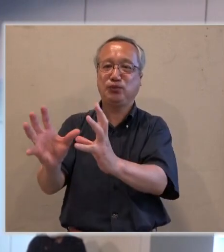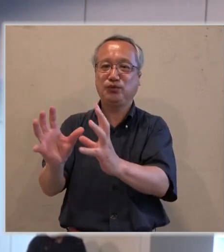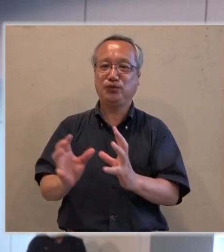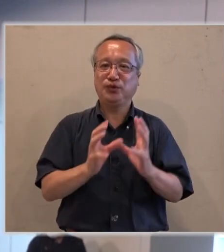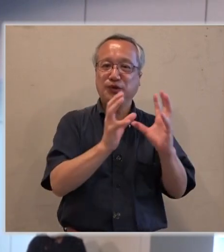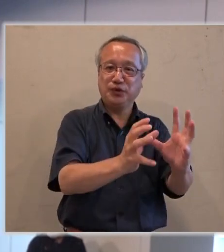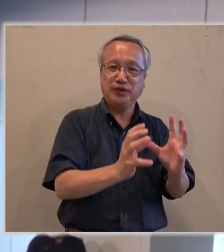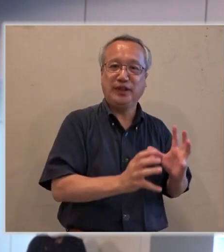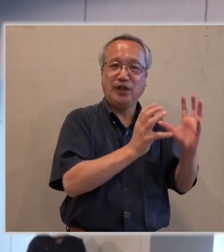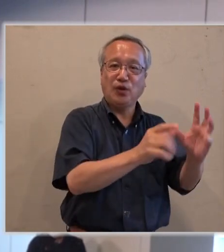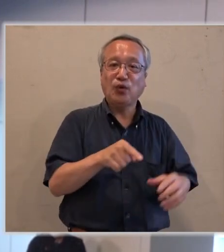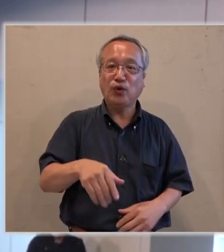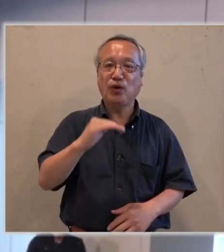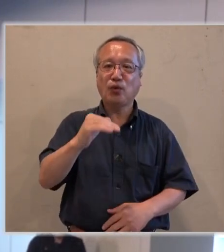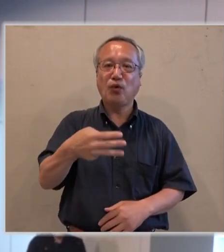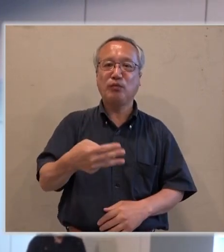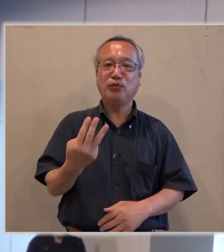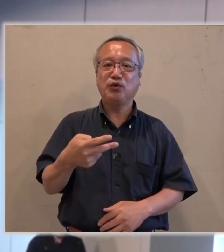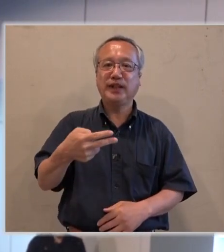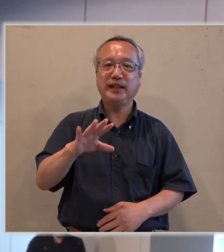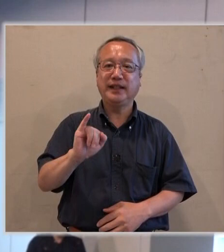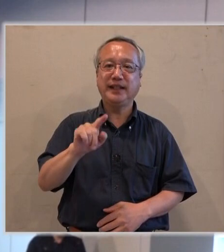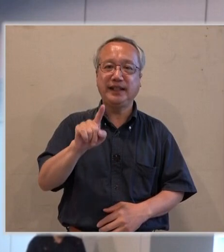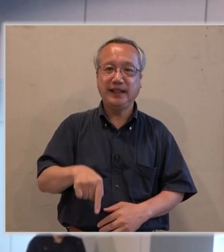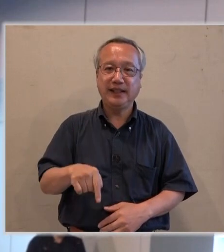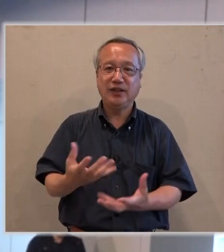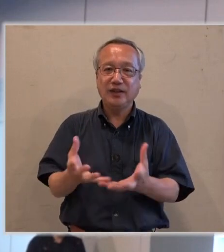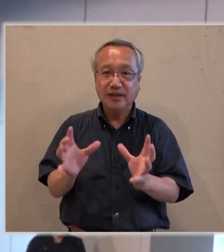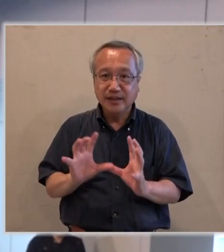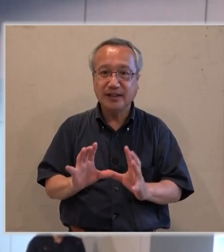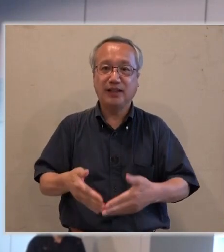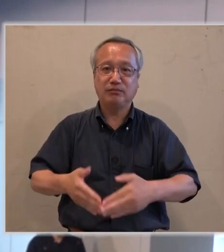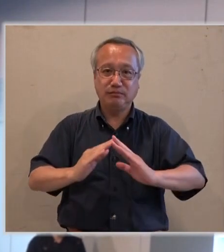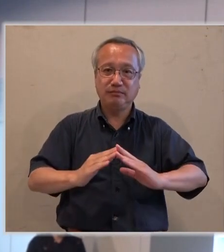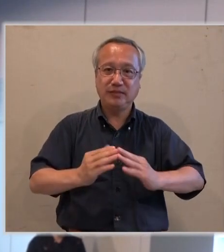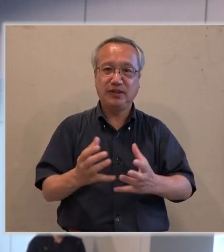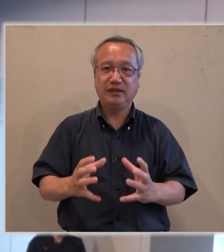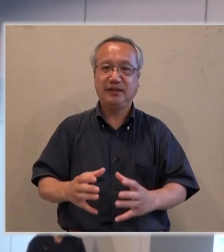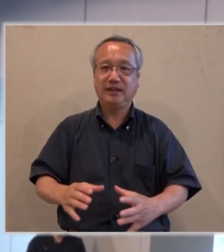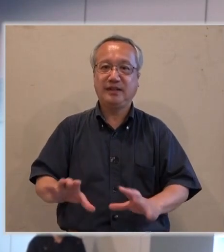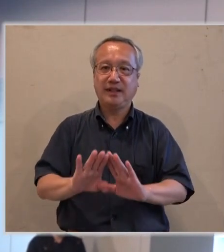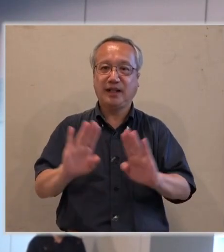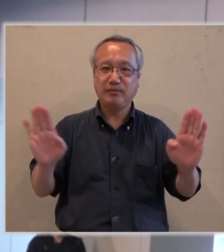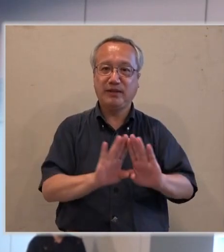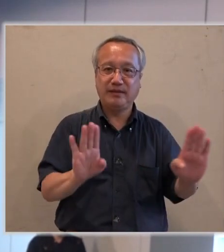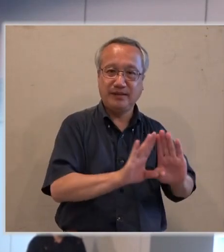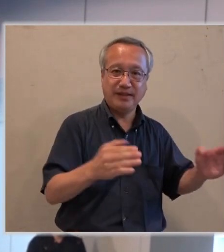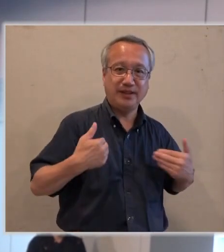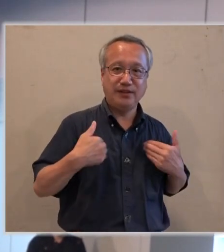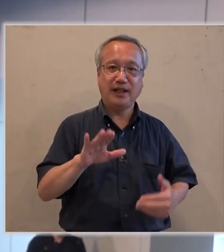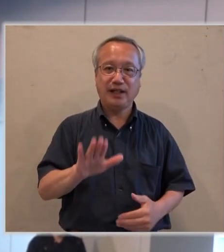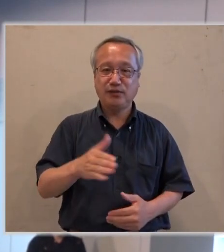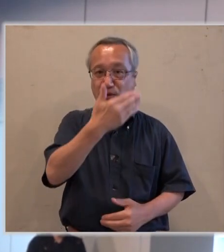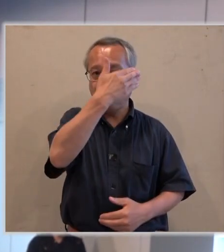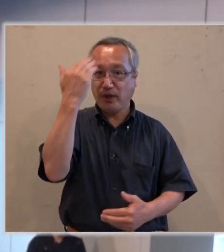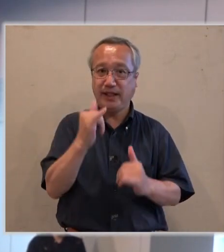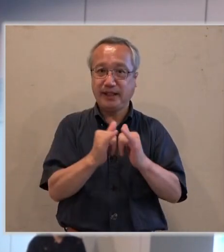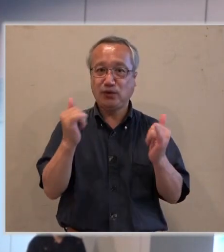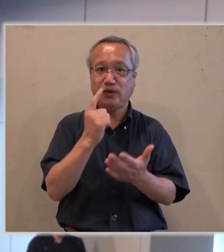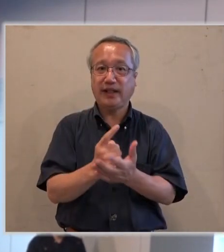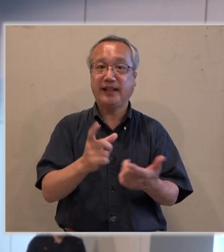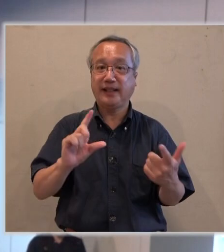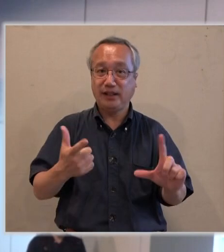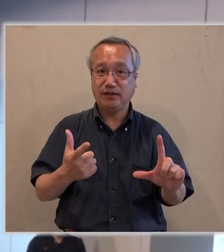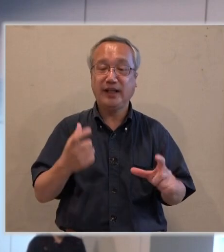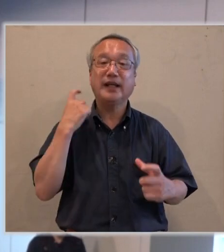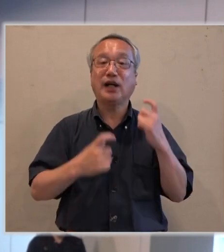ミュニティがねもっともっとね生まれなきゃダメだと思うんです。そうしてその若い世代だけじゃなく、学生